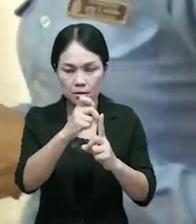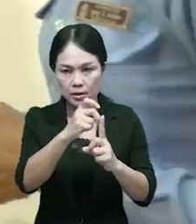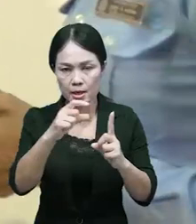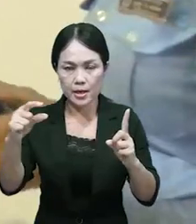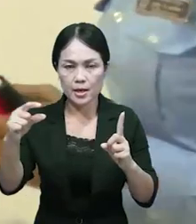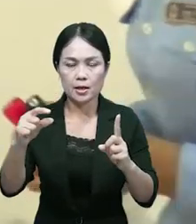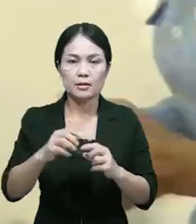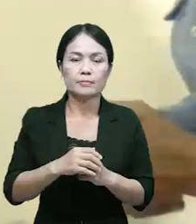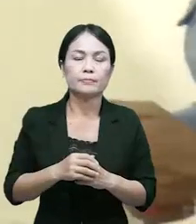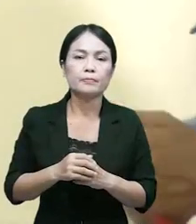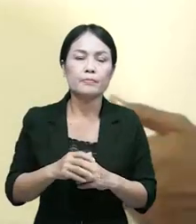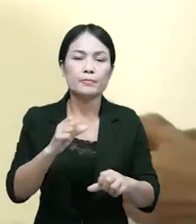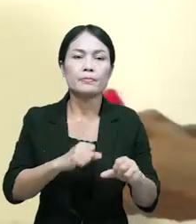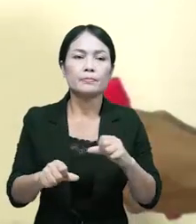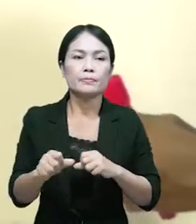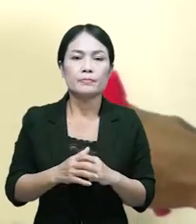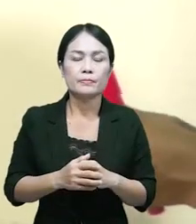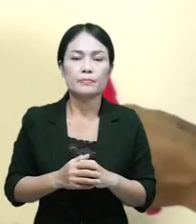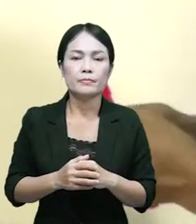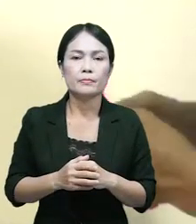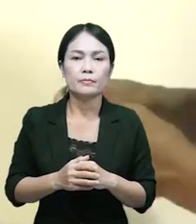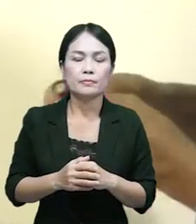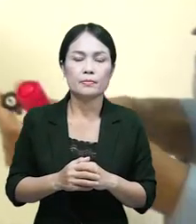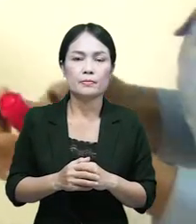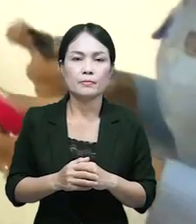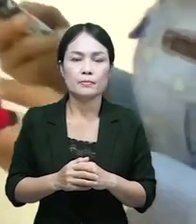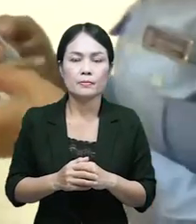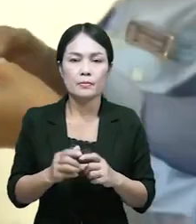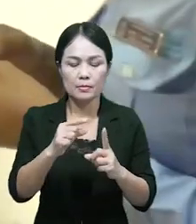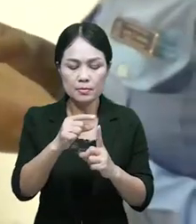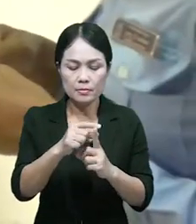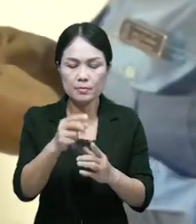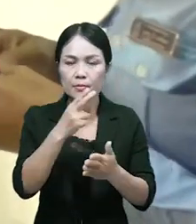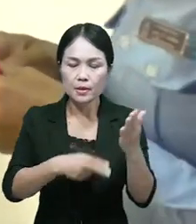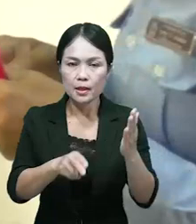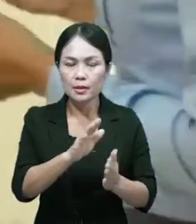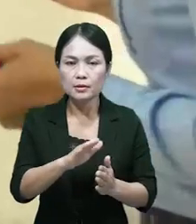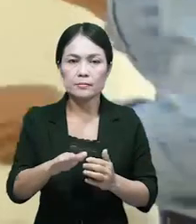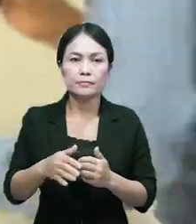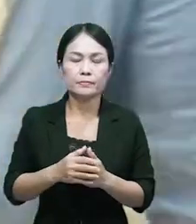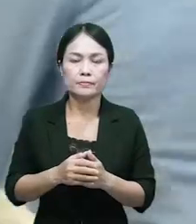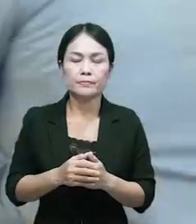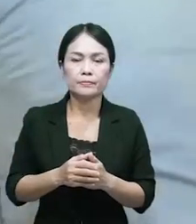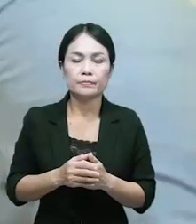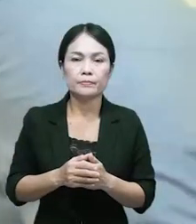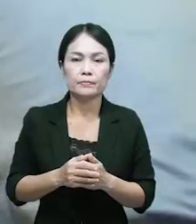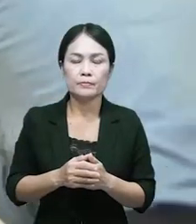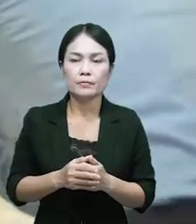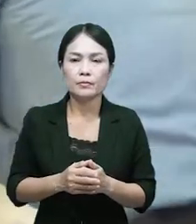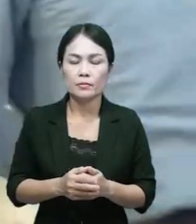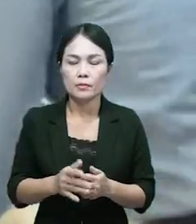យាតទៀតកូនមានពាក្យអីទៀតកូនបន្តិច